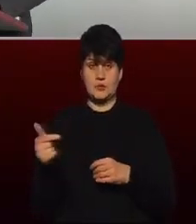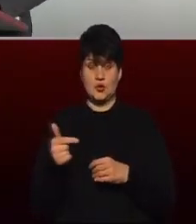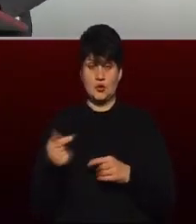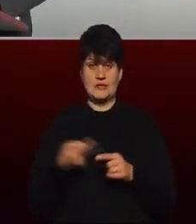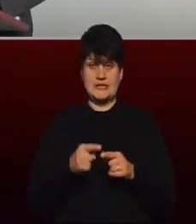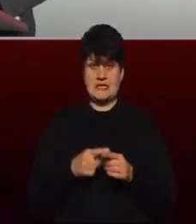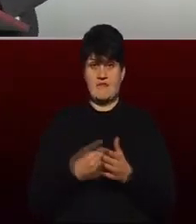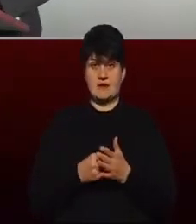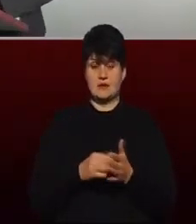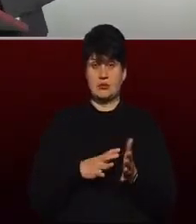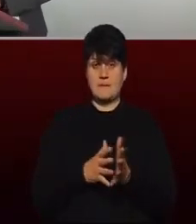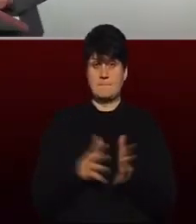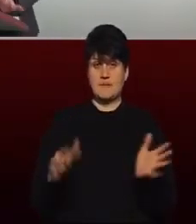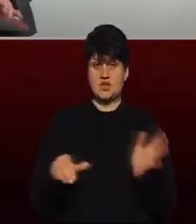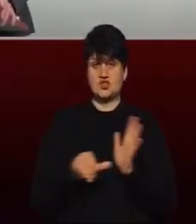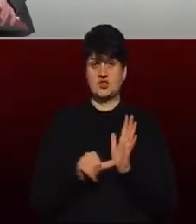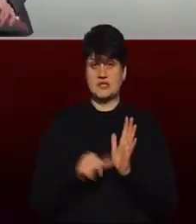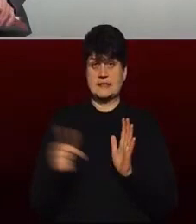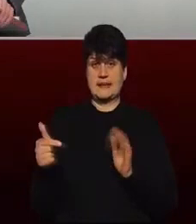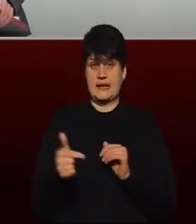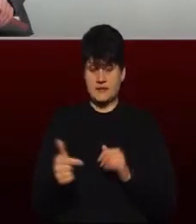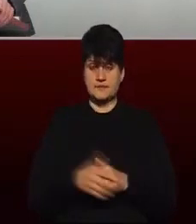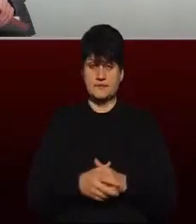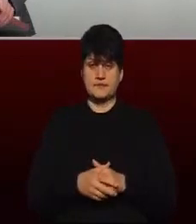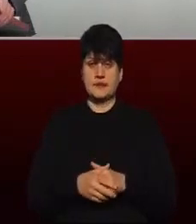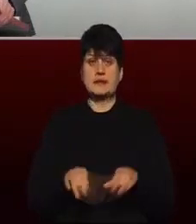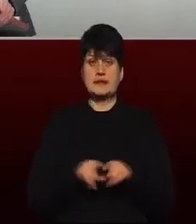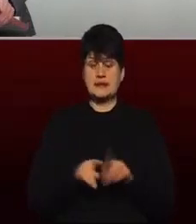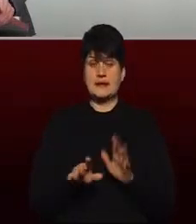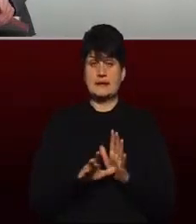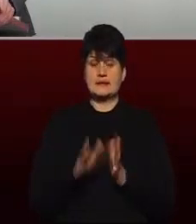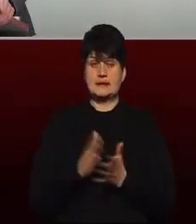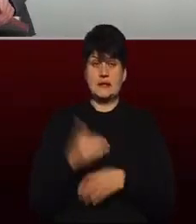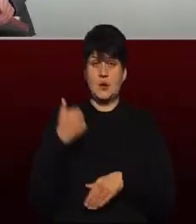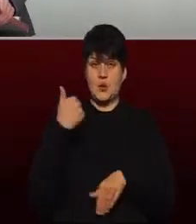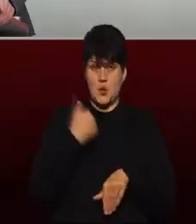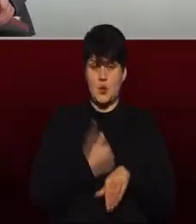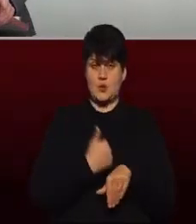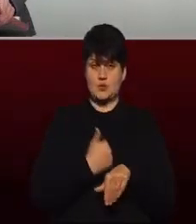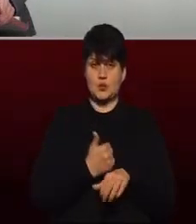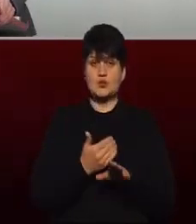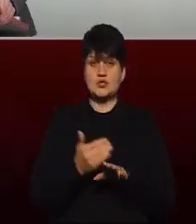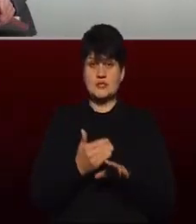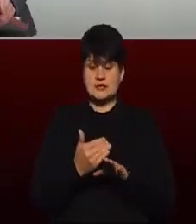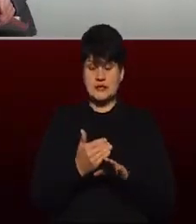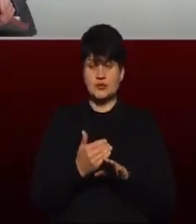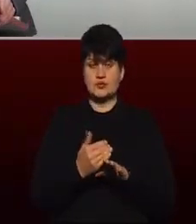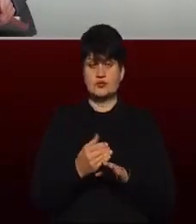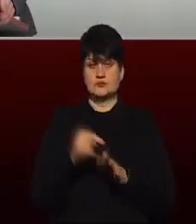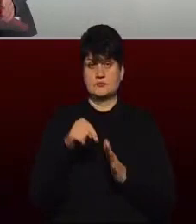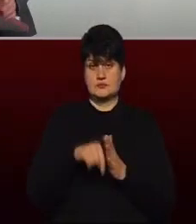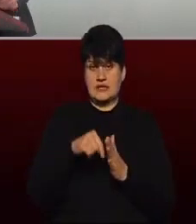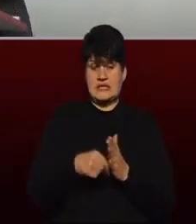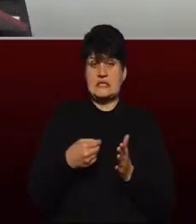становила більше 6 гривнів. Та як електроенергія є основною частиною структури тарифу, відповідно, тому що все